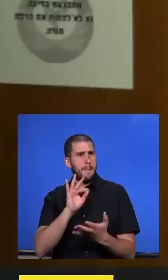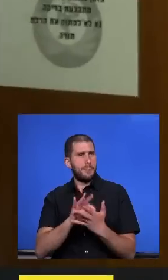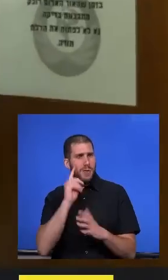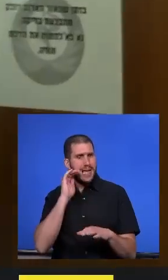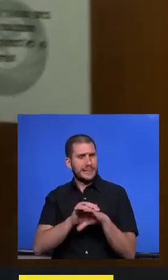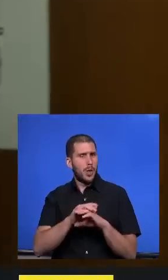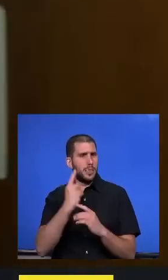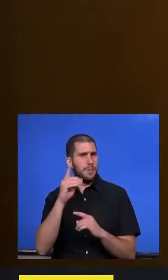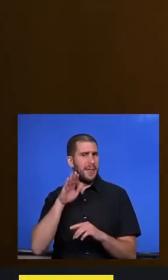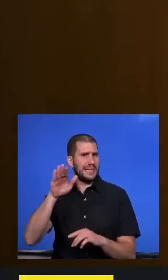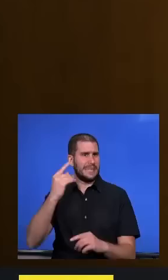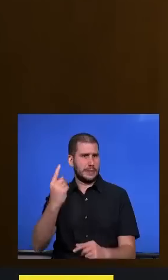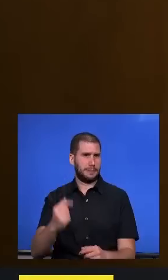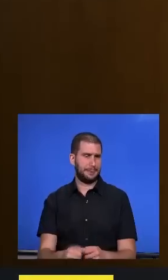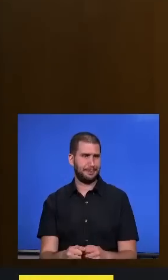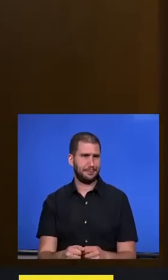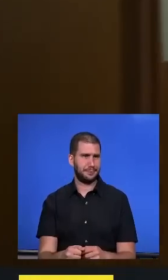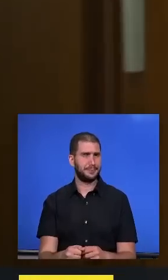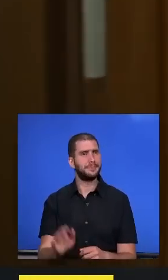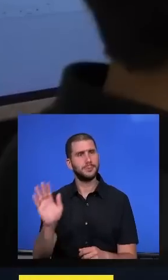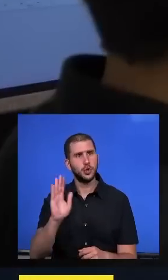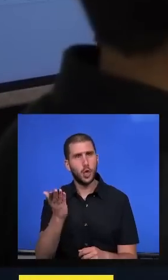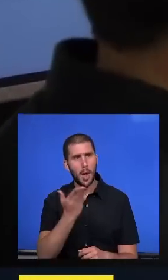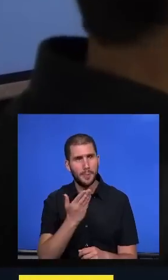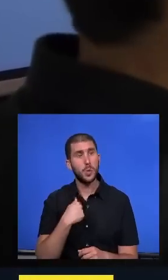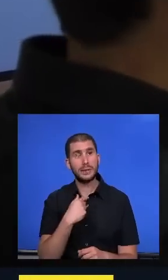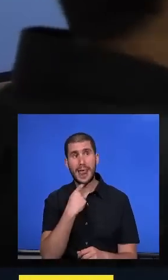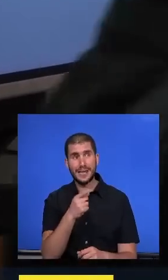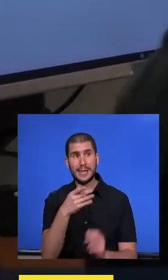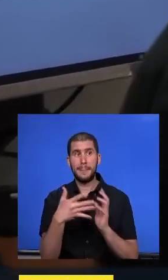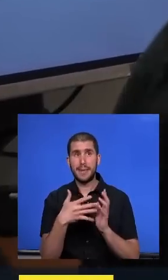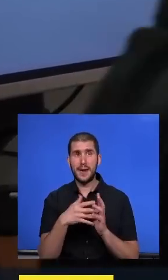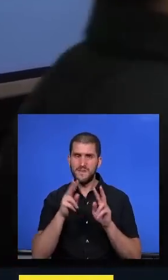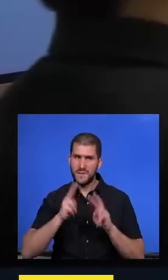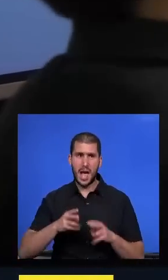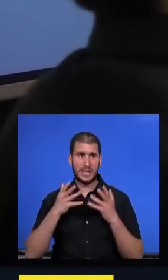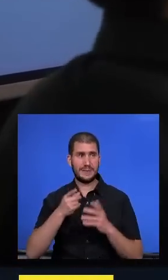בטיסה. שלום. אני רק אגיד שזו בדיקה מאוד אגרסיבית, אז אתה